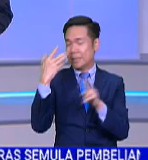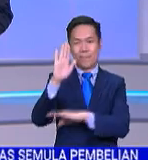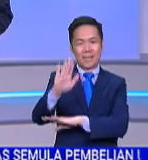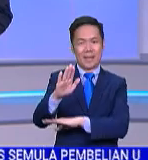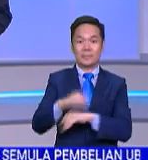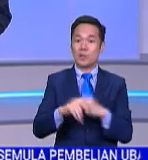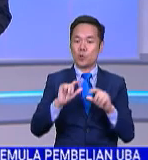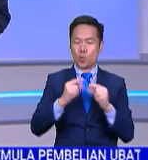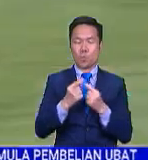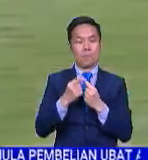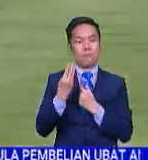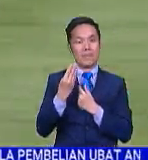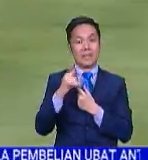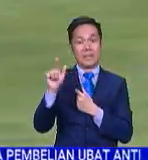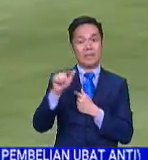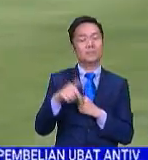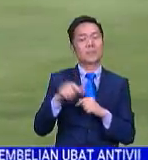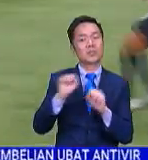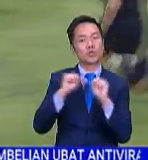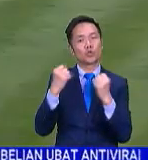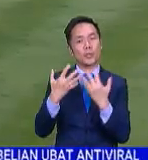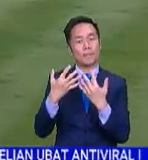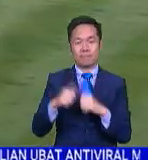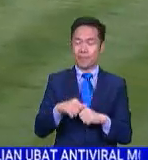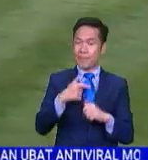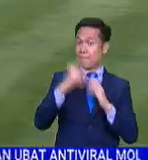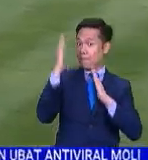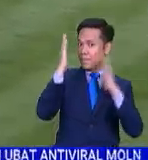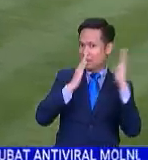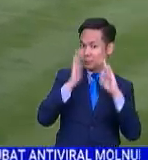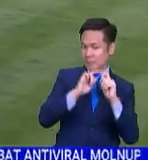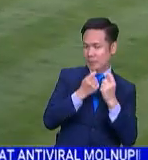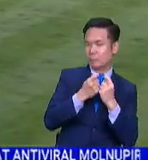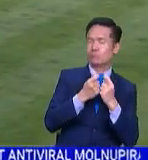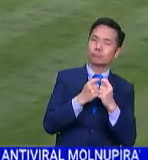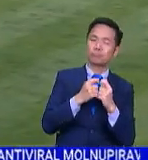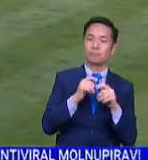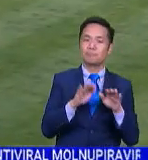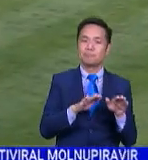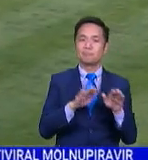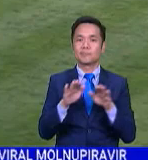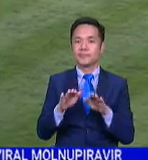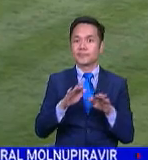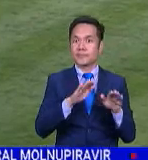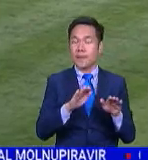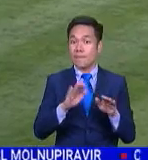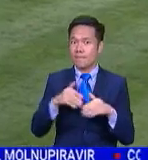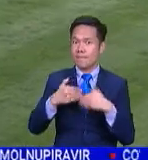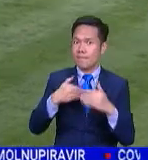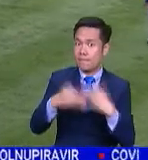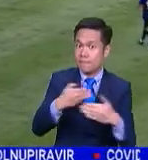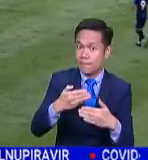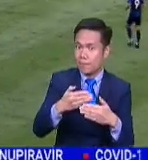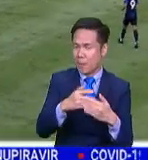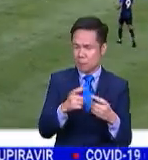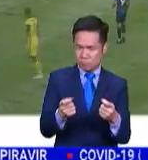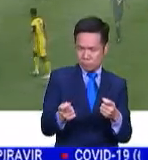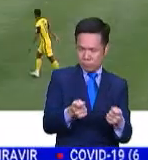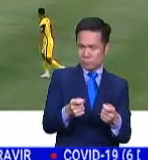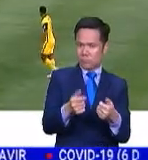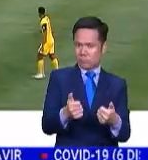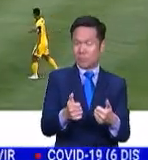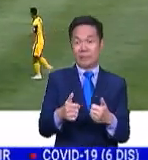pada aksi di stadium Byson itu skuad negara bermula agak perlahan namun banyak menguasai permainan